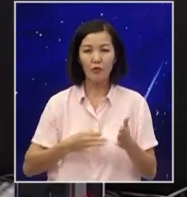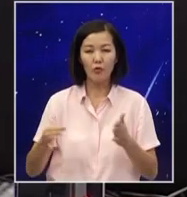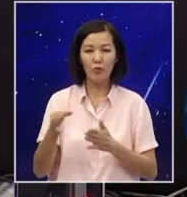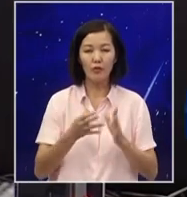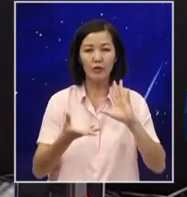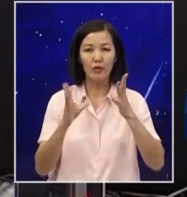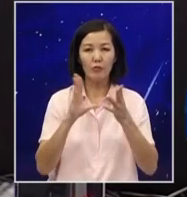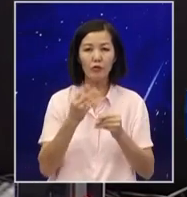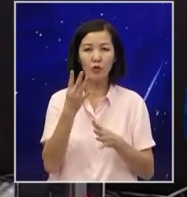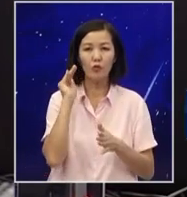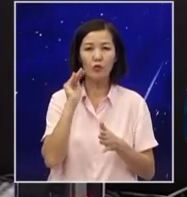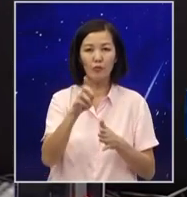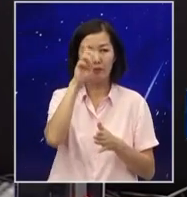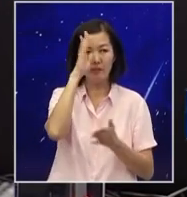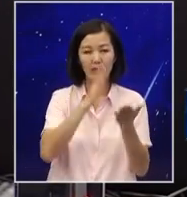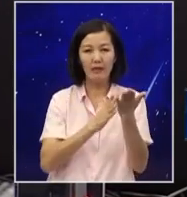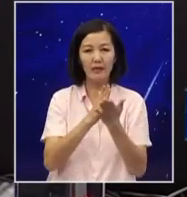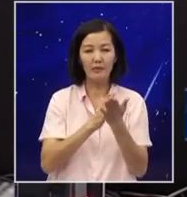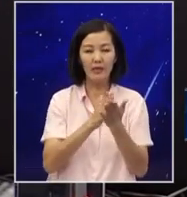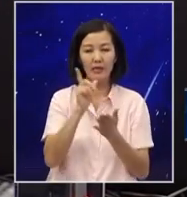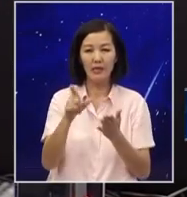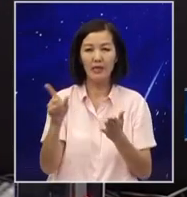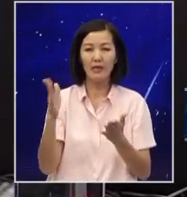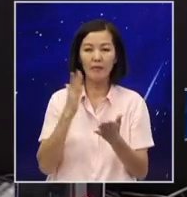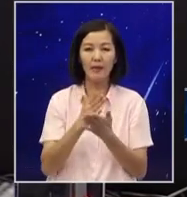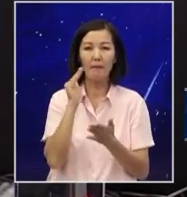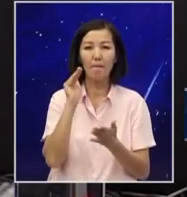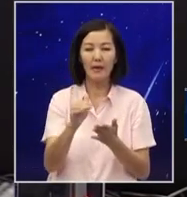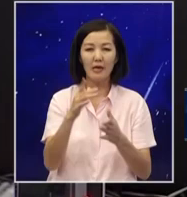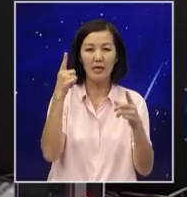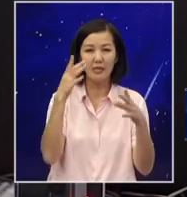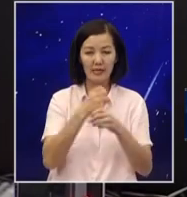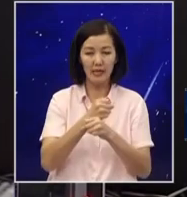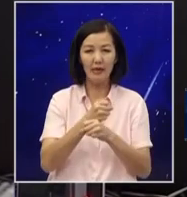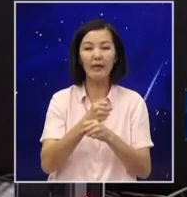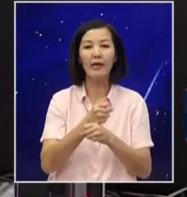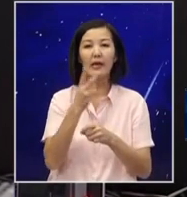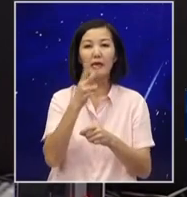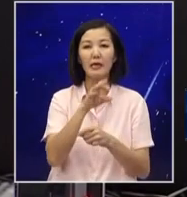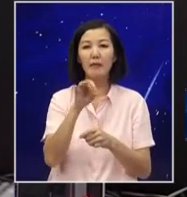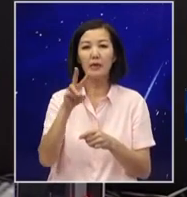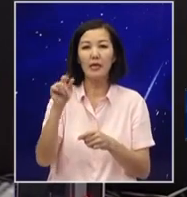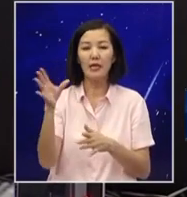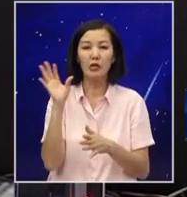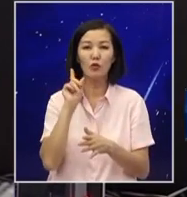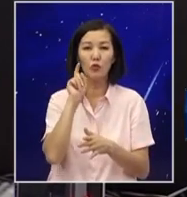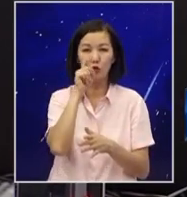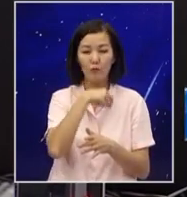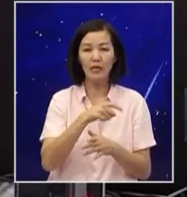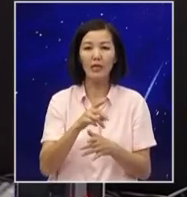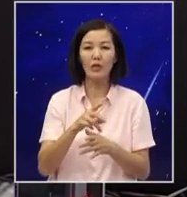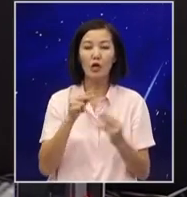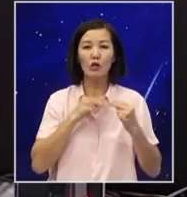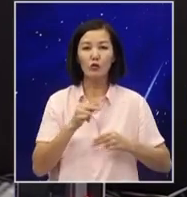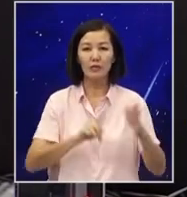Облыста 4000-нан аса мемлекеттік қызметкер бар. Оның 1000-ы қысқарады. Нәтижесінде 2 миллиард теңге үнемделеді. Біз бұл